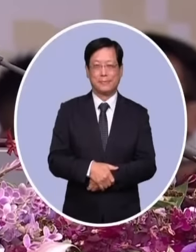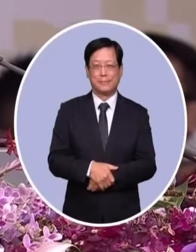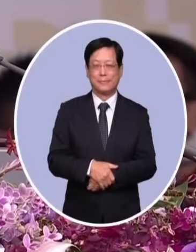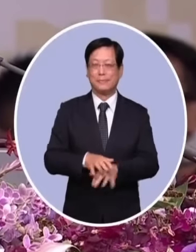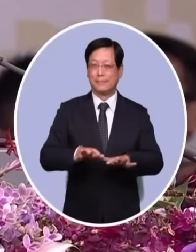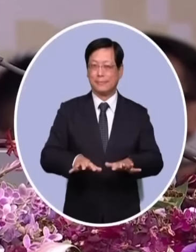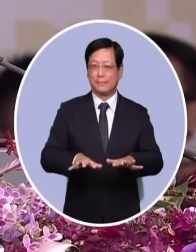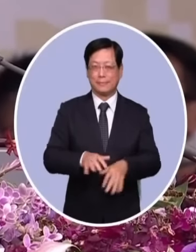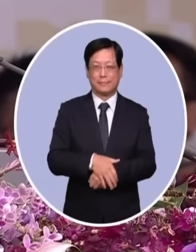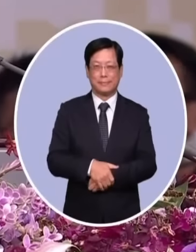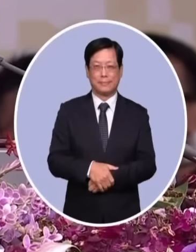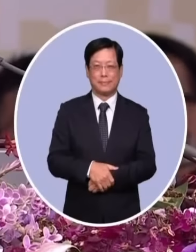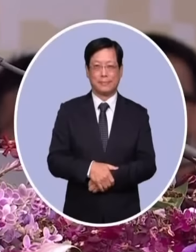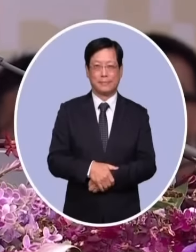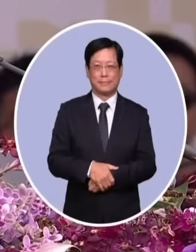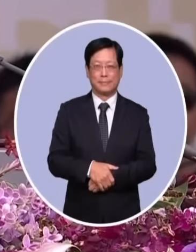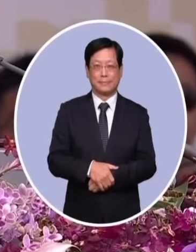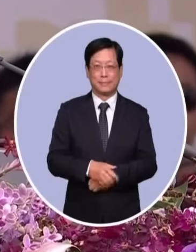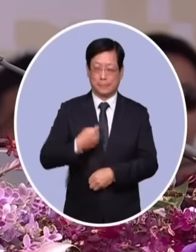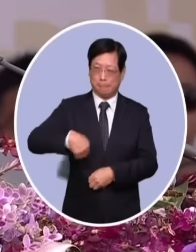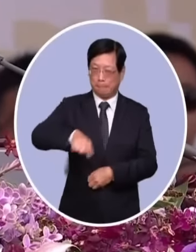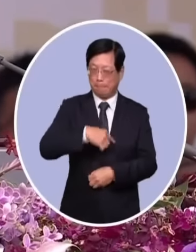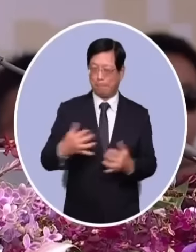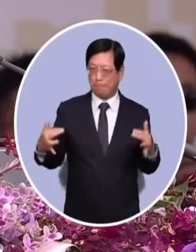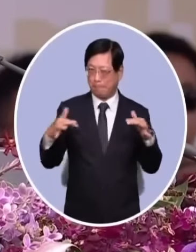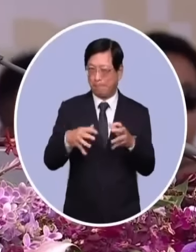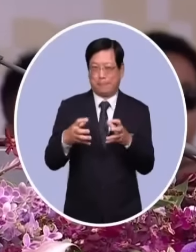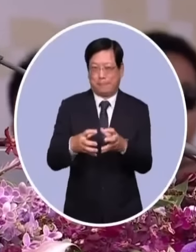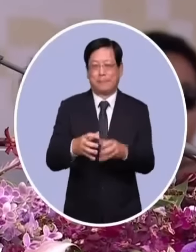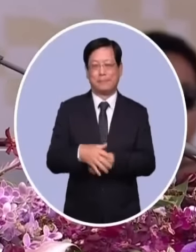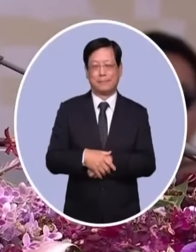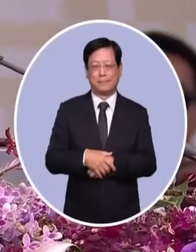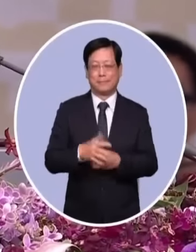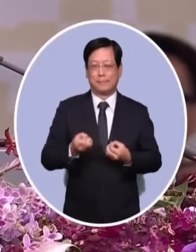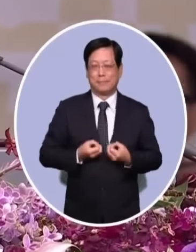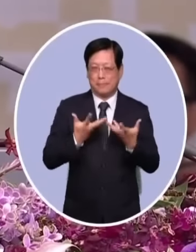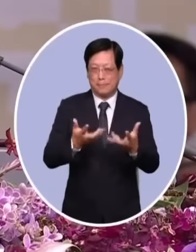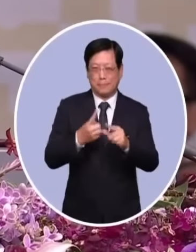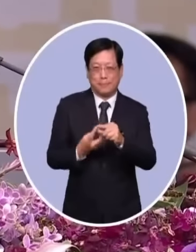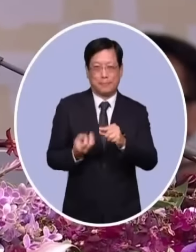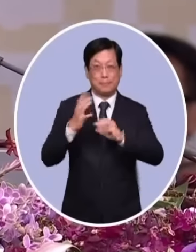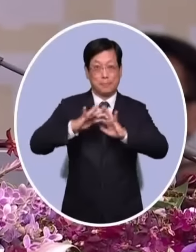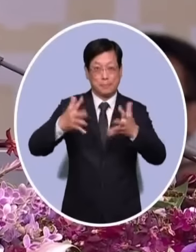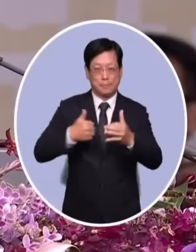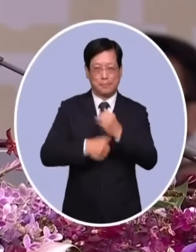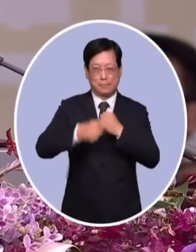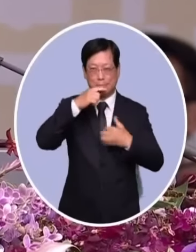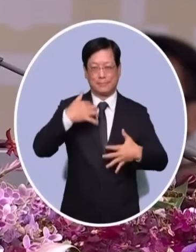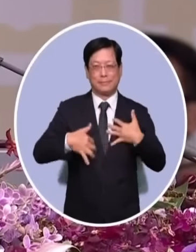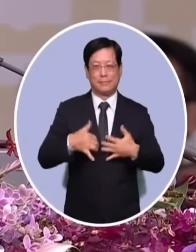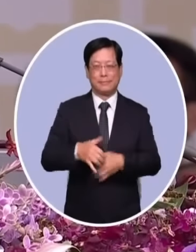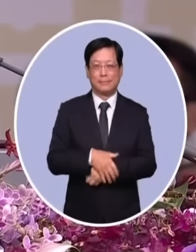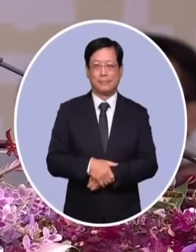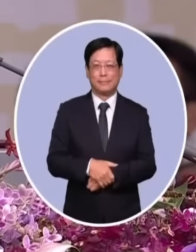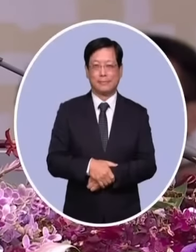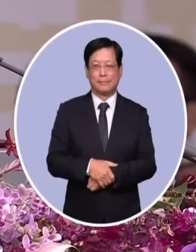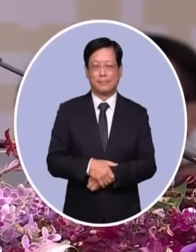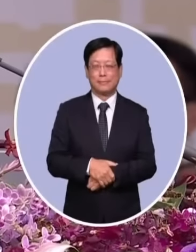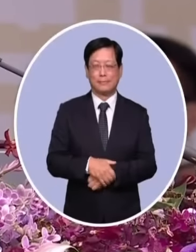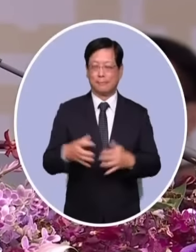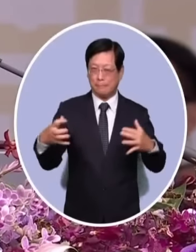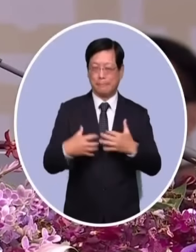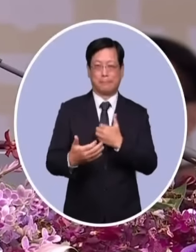今天我们齐聚一堂，庆祝中华民国生日快乐，一起